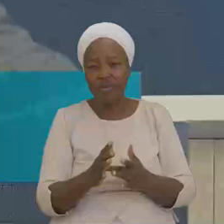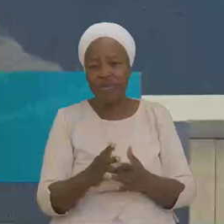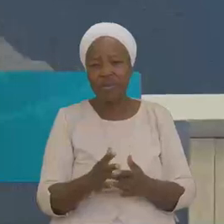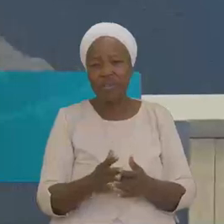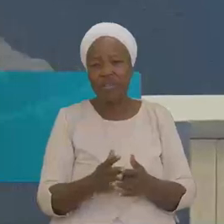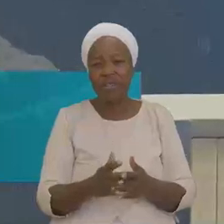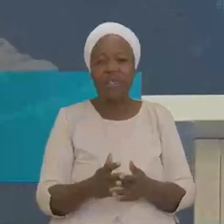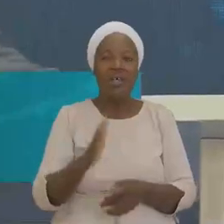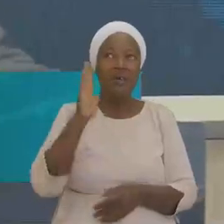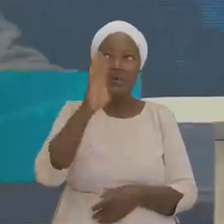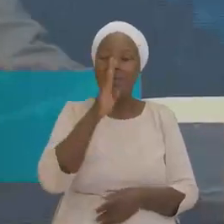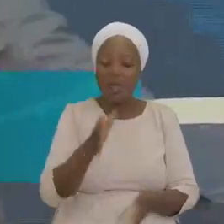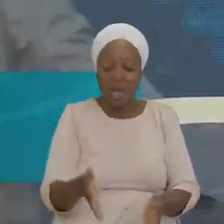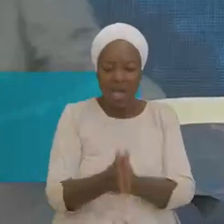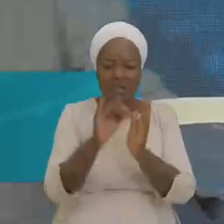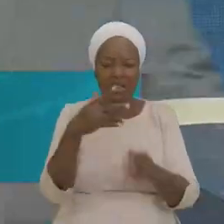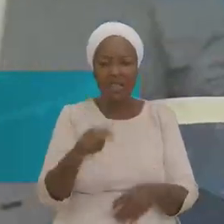Tous ceux qui ont connu Jésus